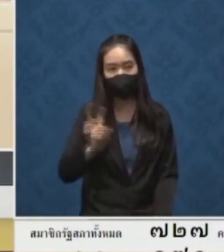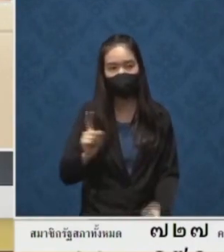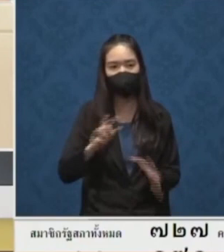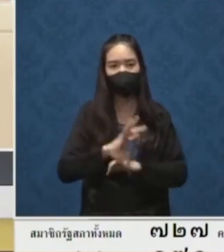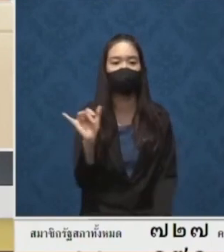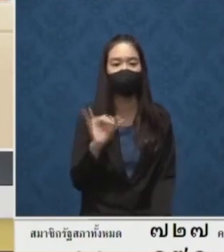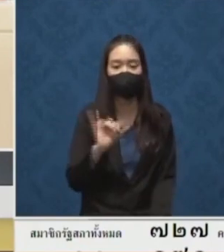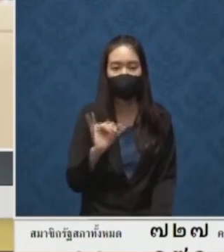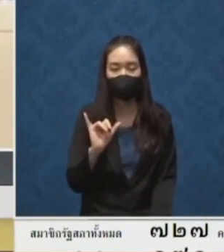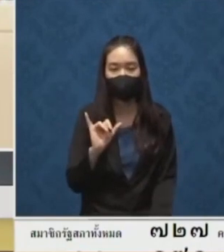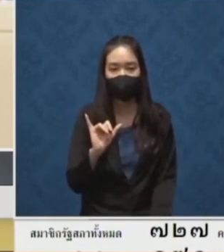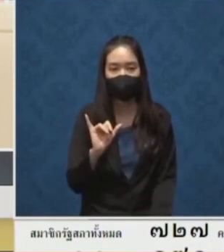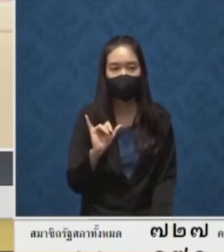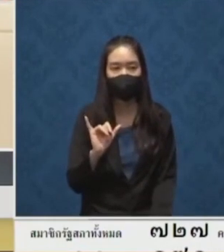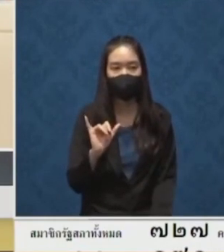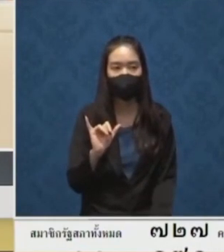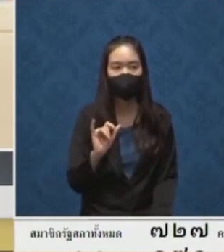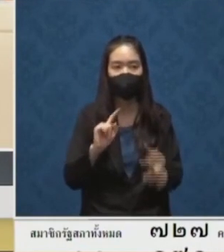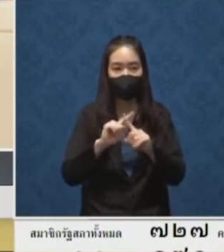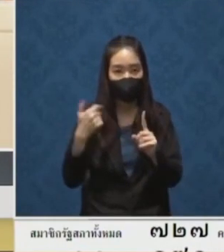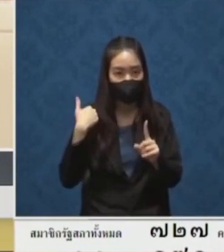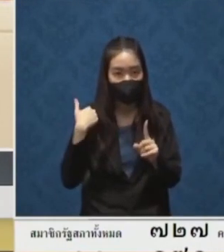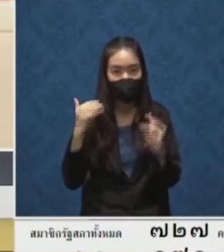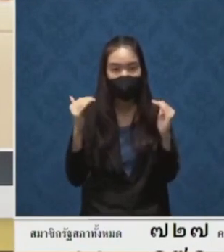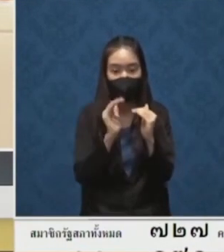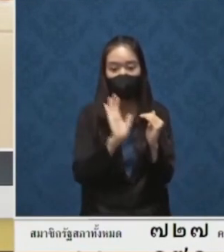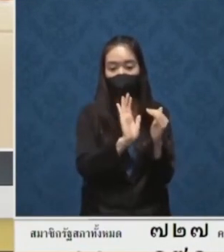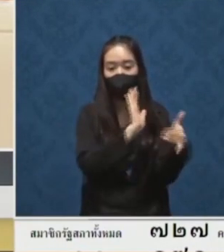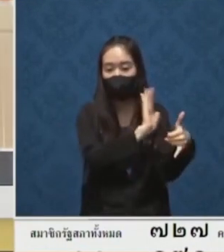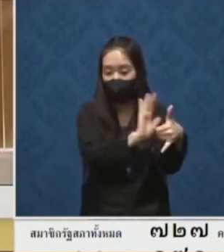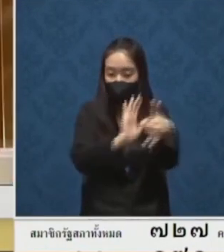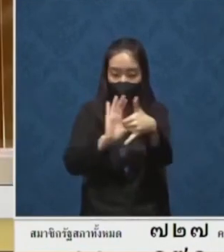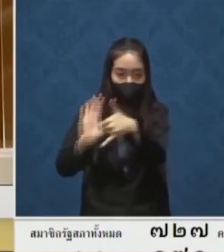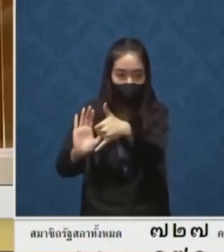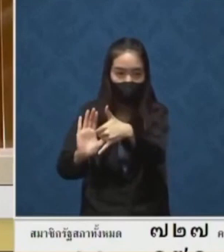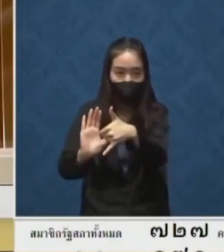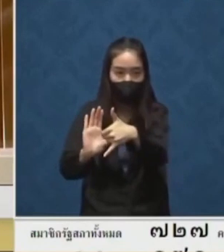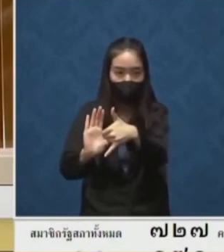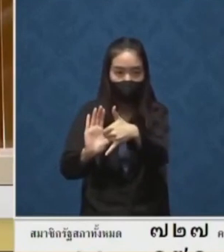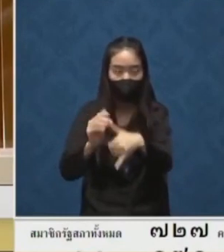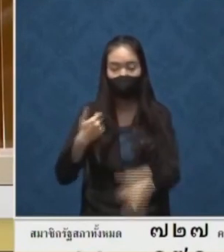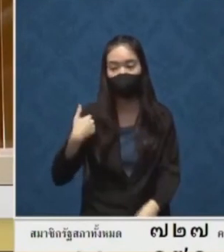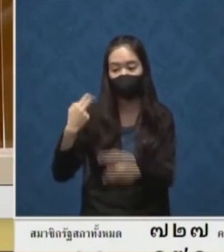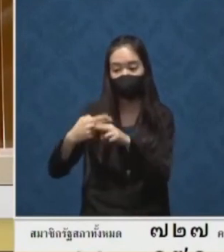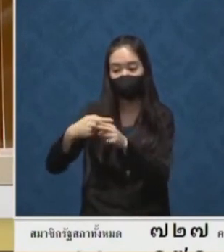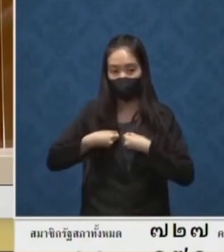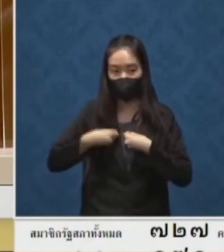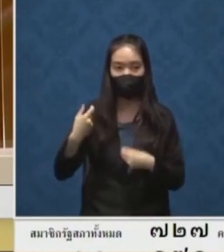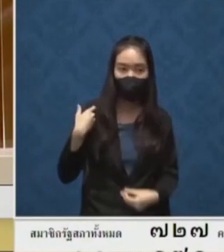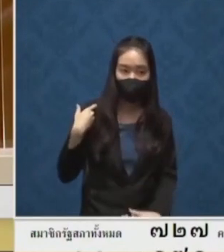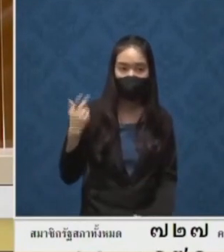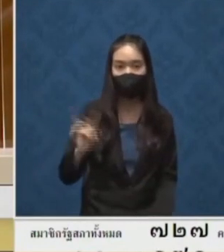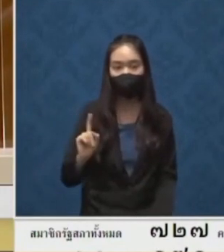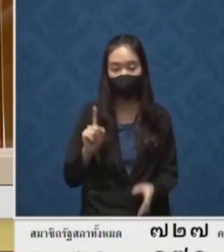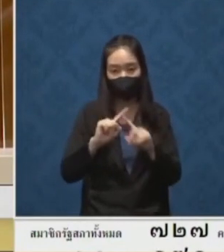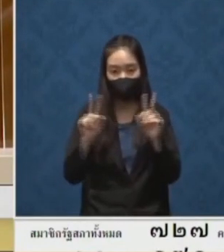สกุลก็เลยให้หุรงรอไว้เพื่อพิจารณาพร้อมกันทีเดียวน่าจะเป็เหุผลที่พัมากศัร์ไม่ทรงลงพรับประมาพิไทยตามกหนด